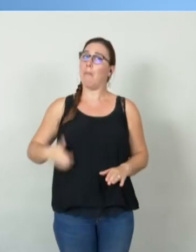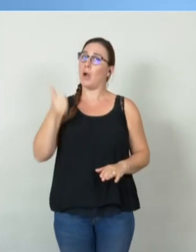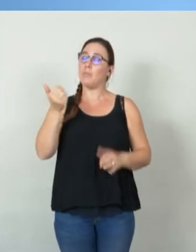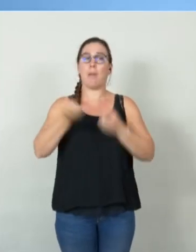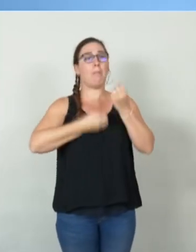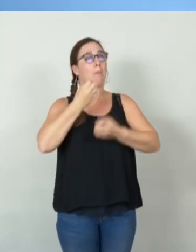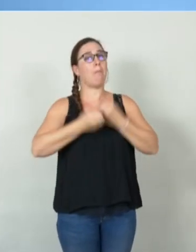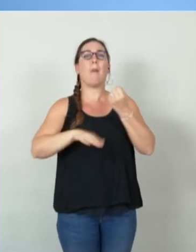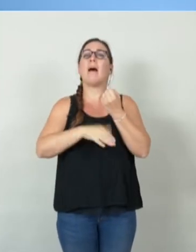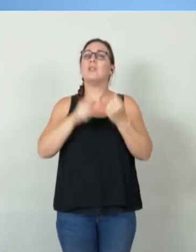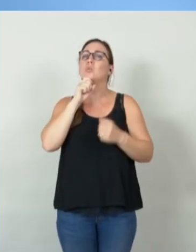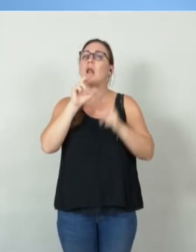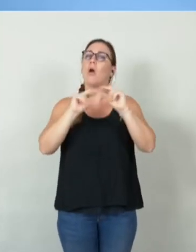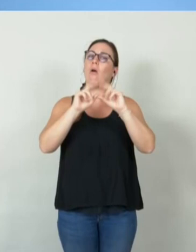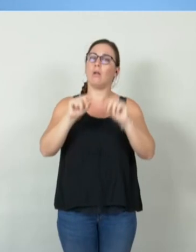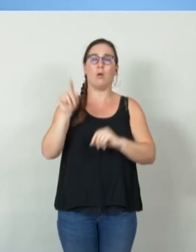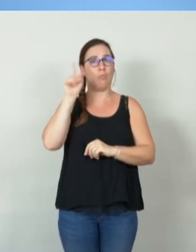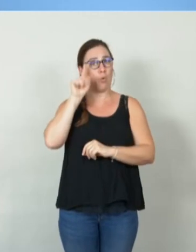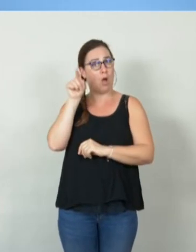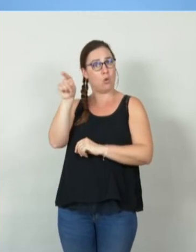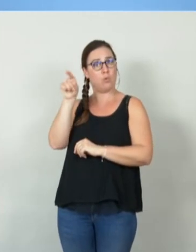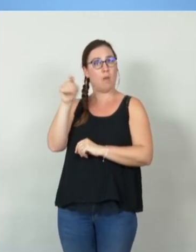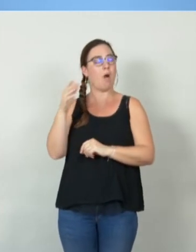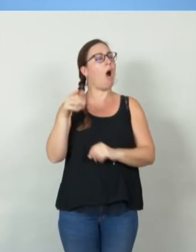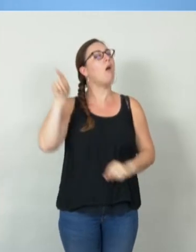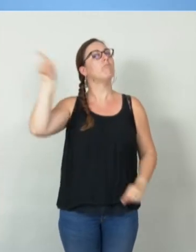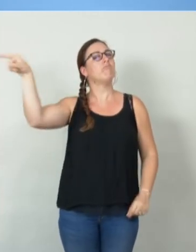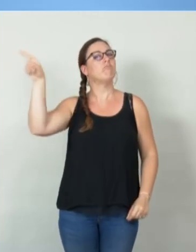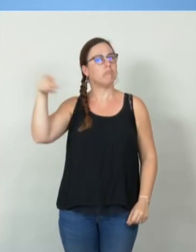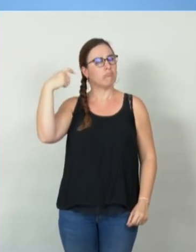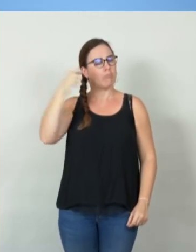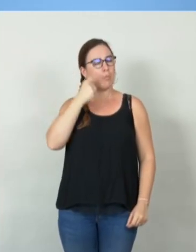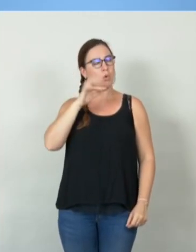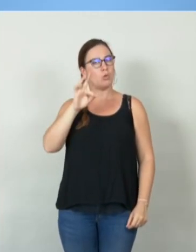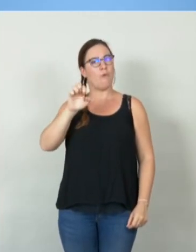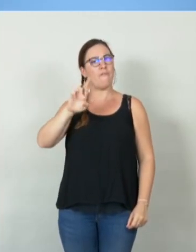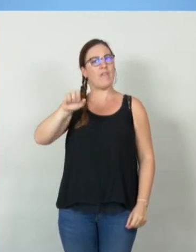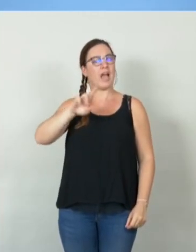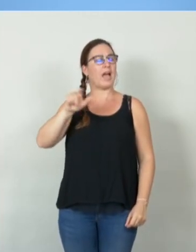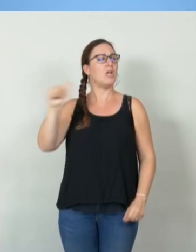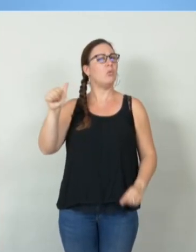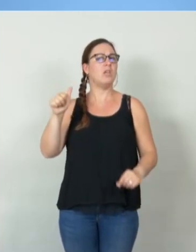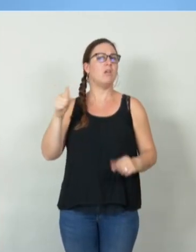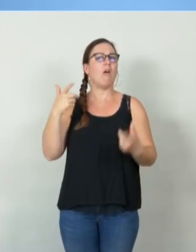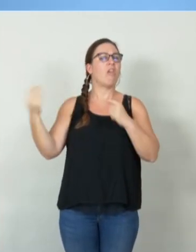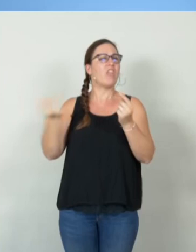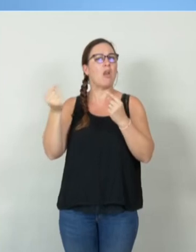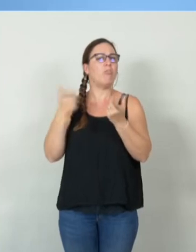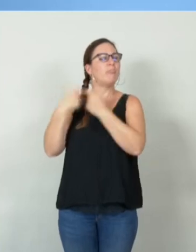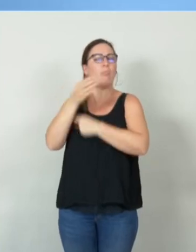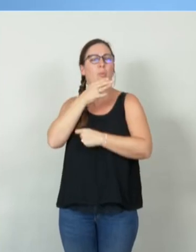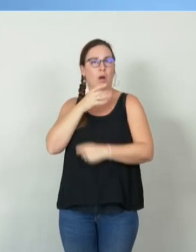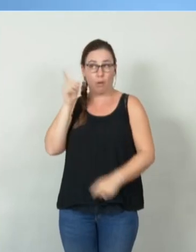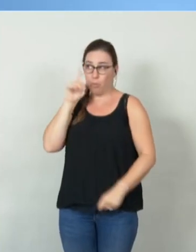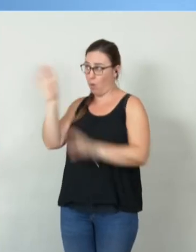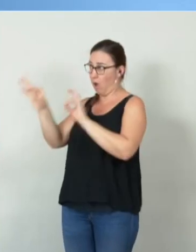propos introductif puisqu'il a indiqué que c'était Christophe Ferrari qui n'était pas apte au dialogue mais pourquoi l'avoir choisi en 2014 comme